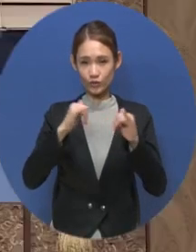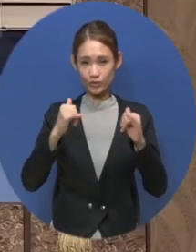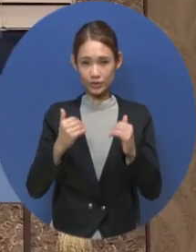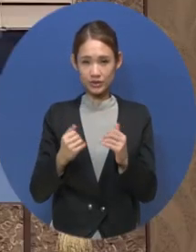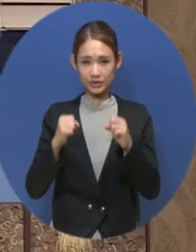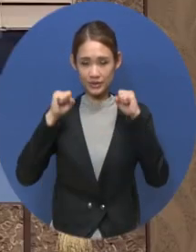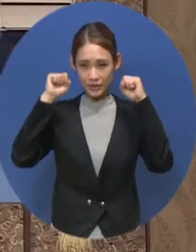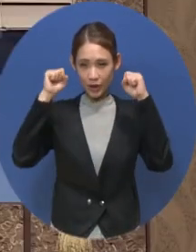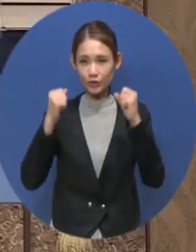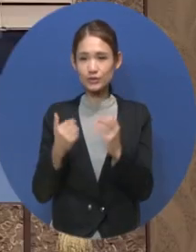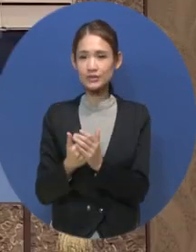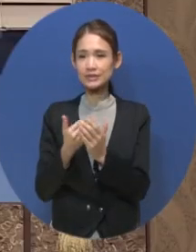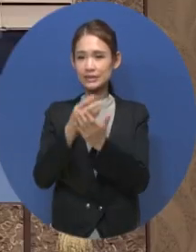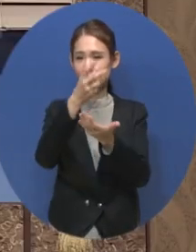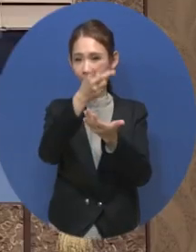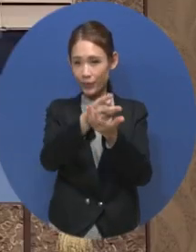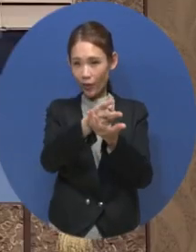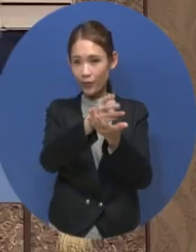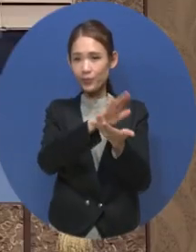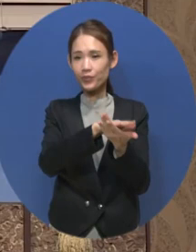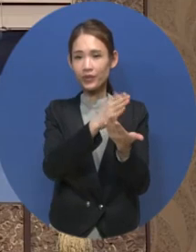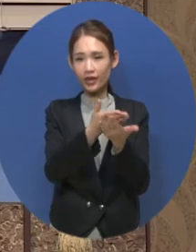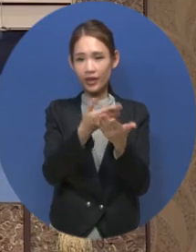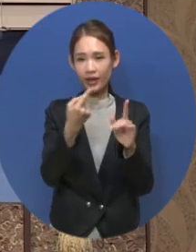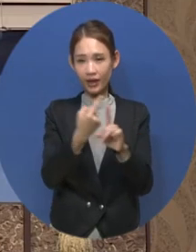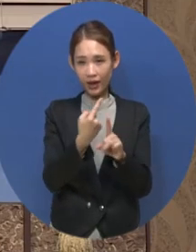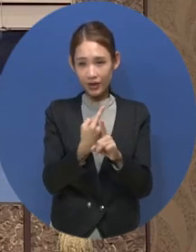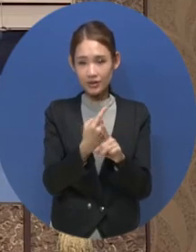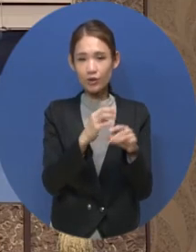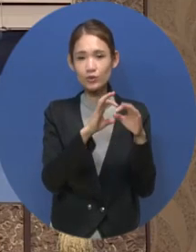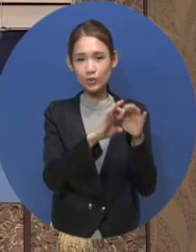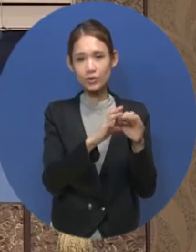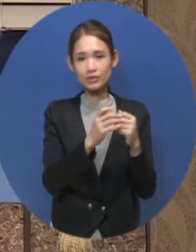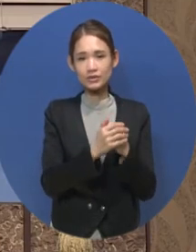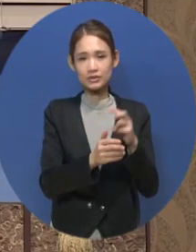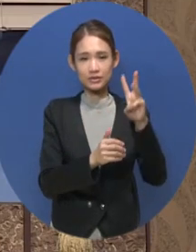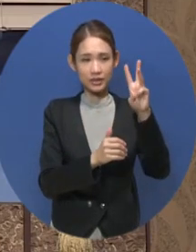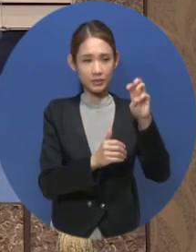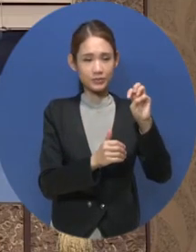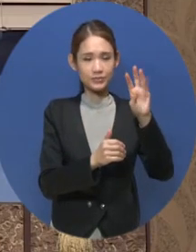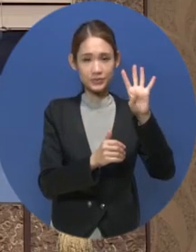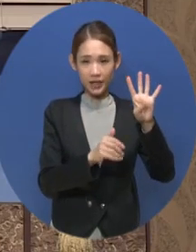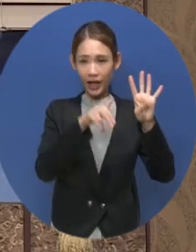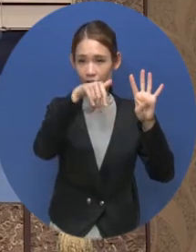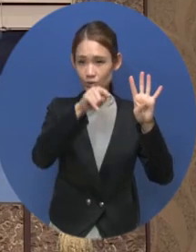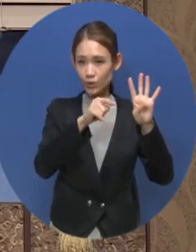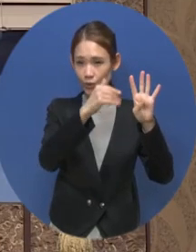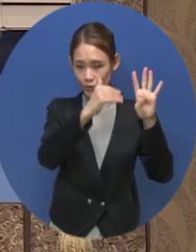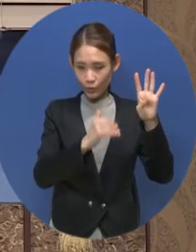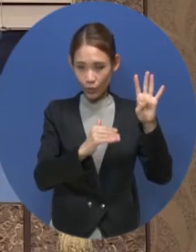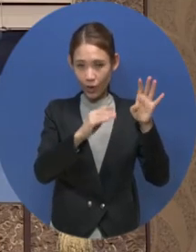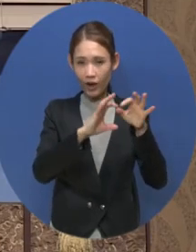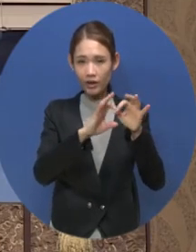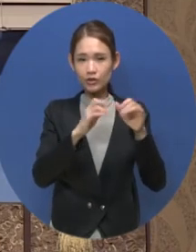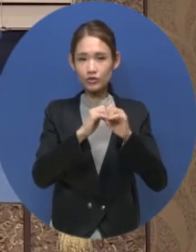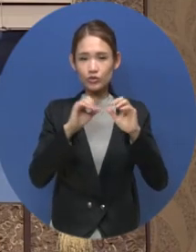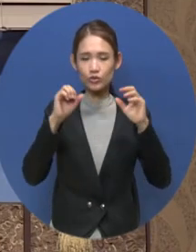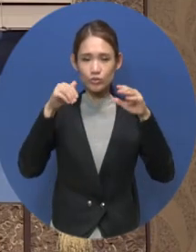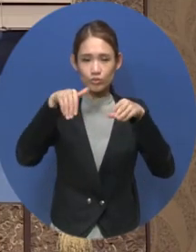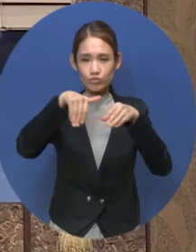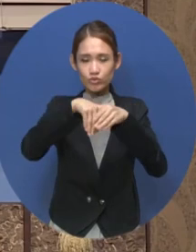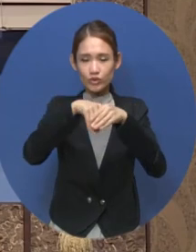국민체육진흥법을 개정해서 국민체육진흥법 34조의 조항을 두고 문화체육관광부 산하의 기타